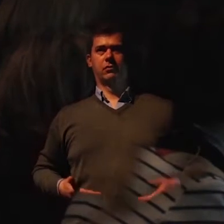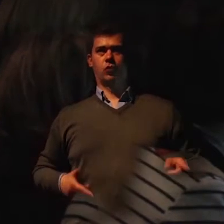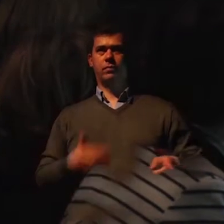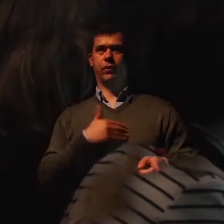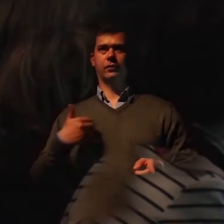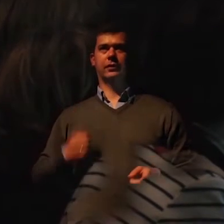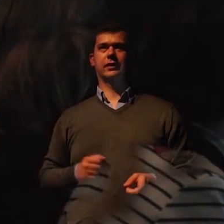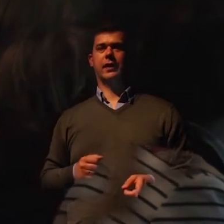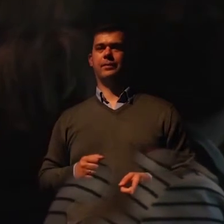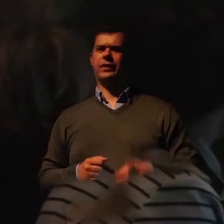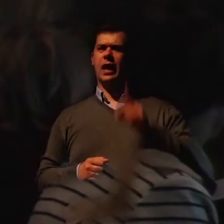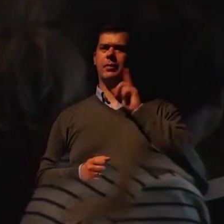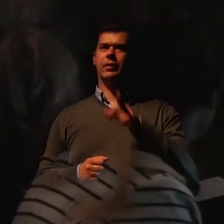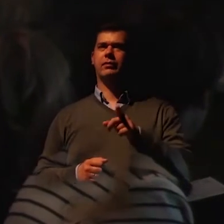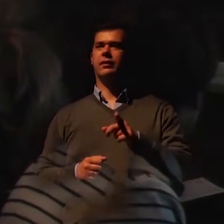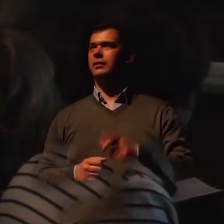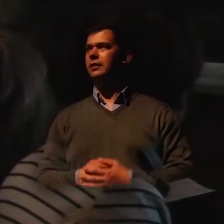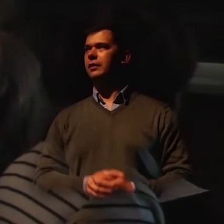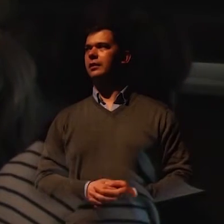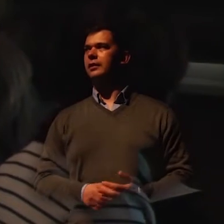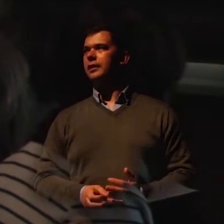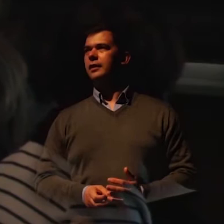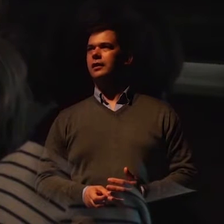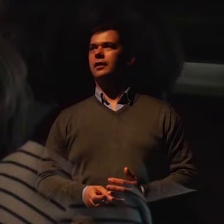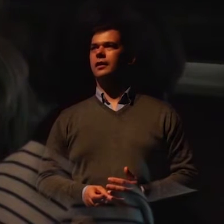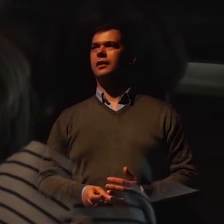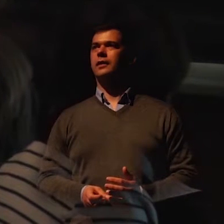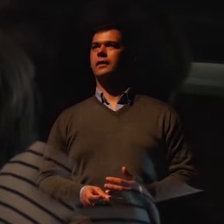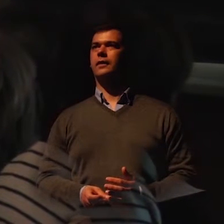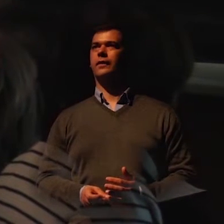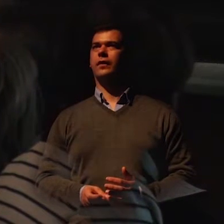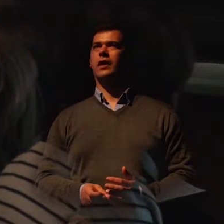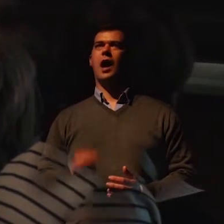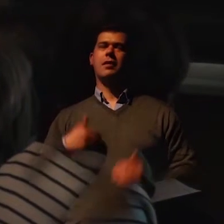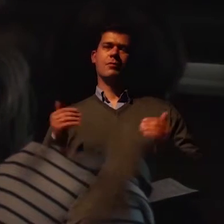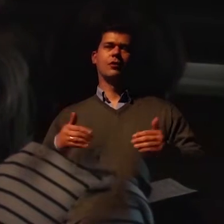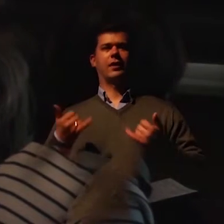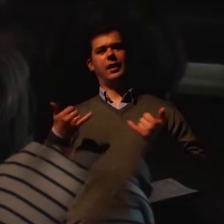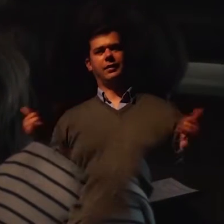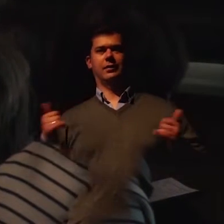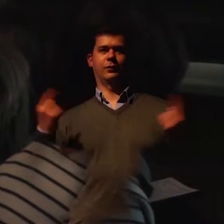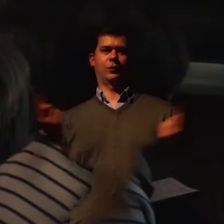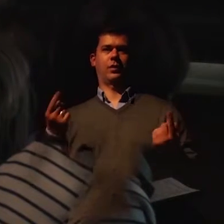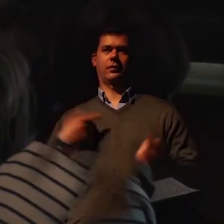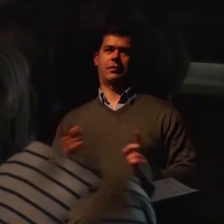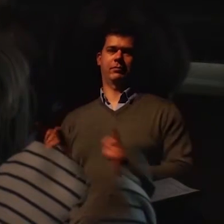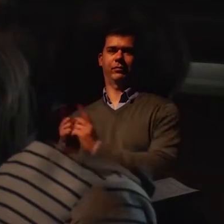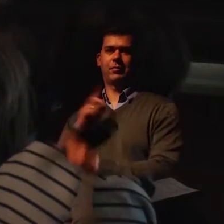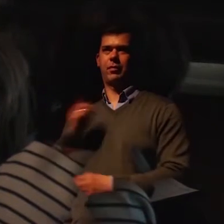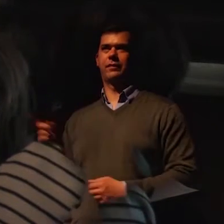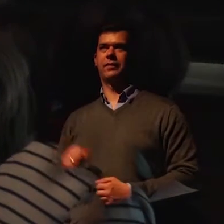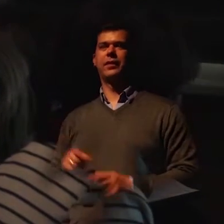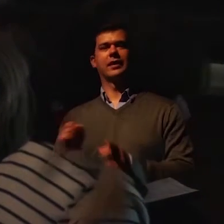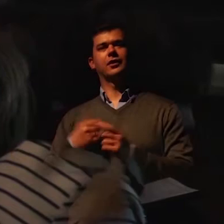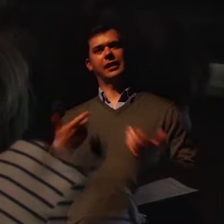Polsce ale myślę że o tym Może innym razem Chciałbym tutaj